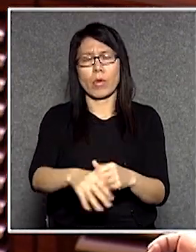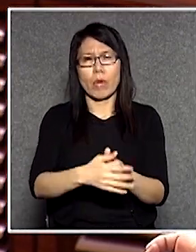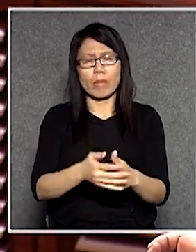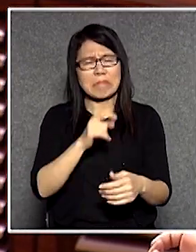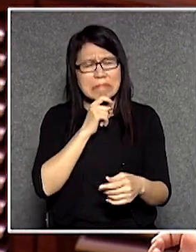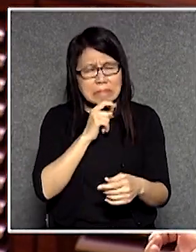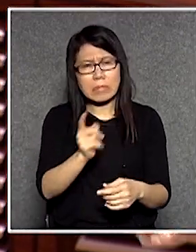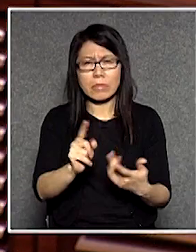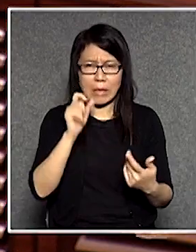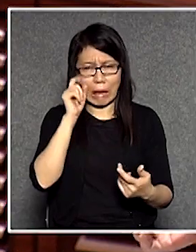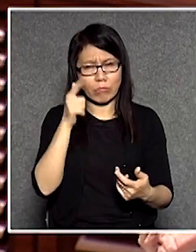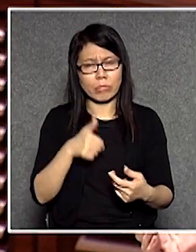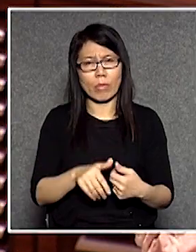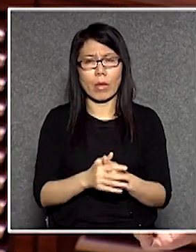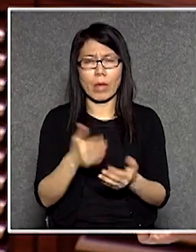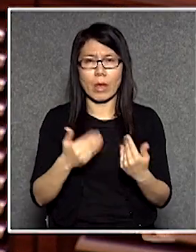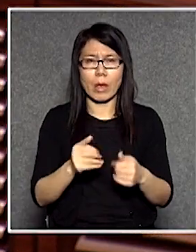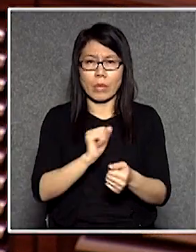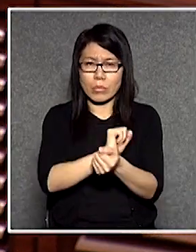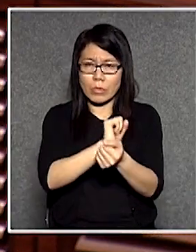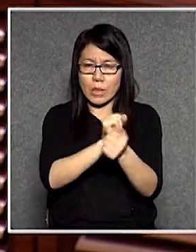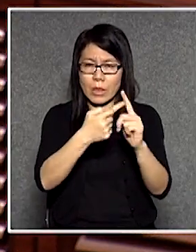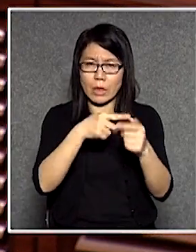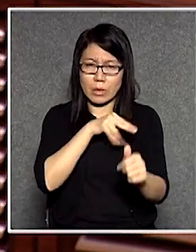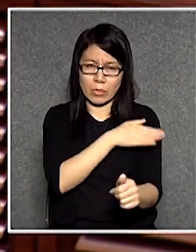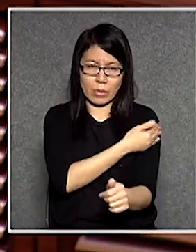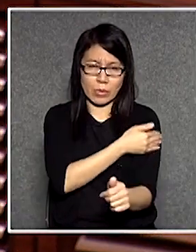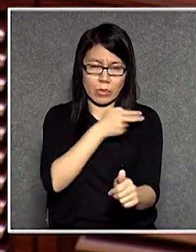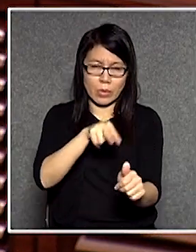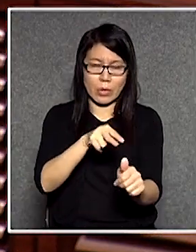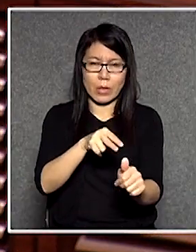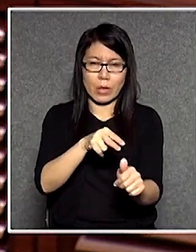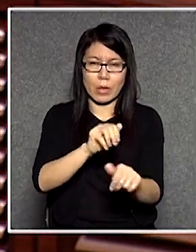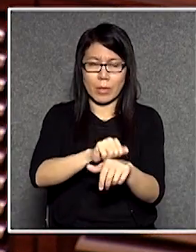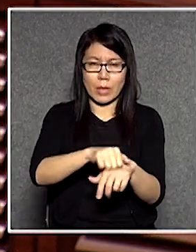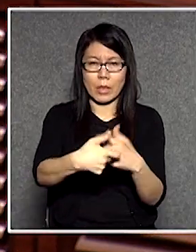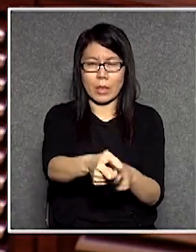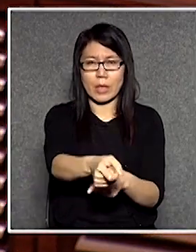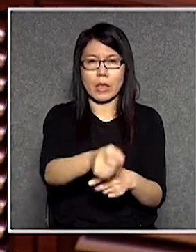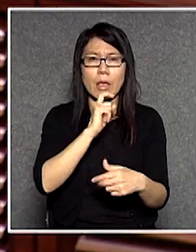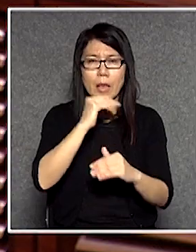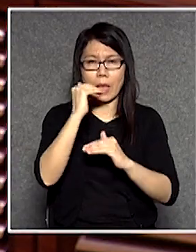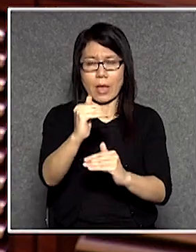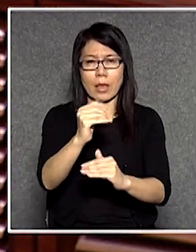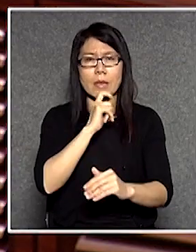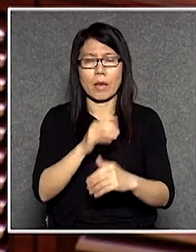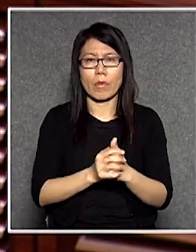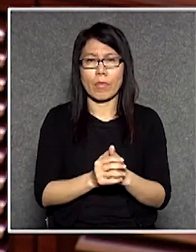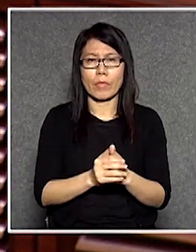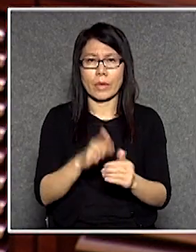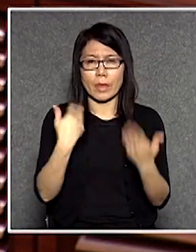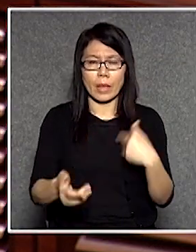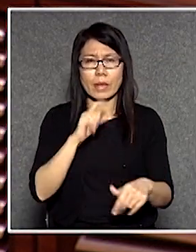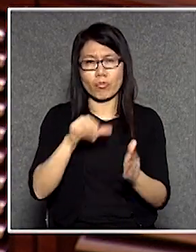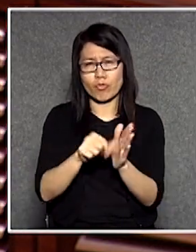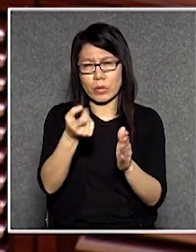啊？在囚人士收到的人工是雖然很有限，但是起碼